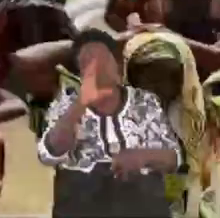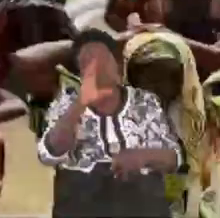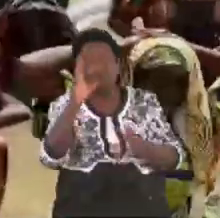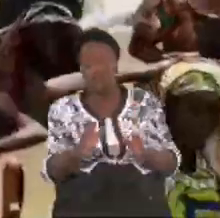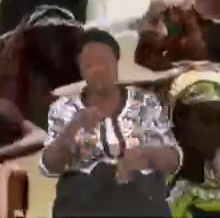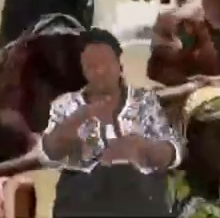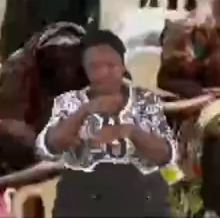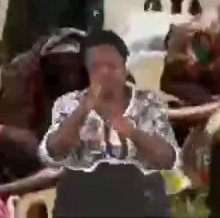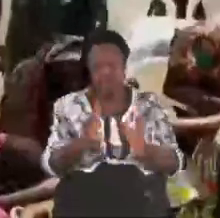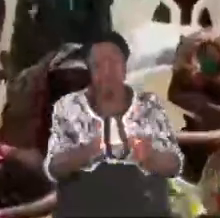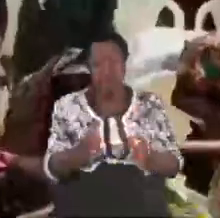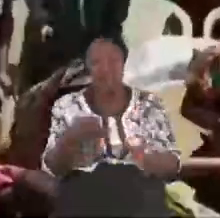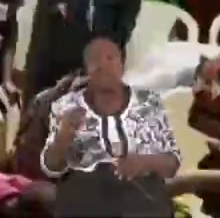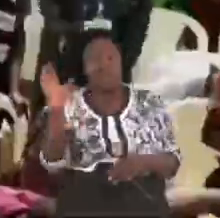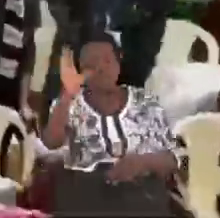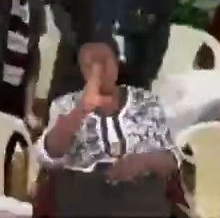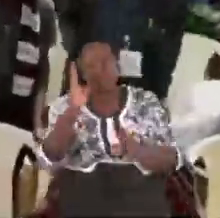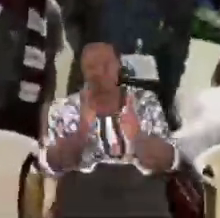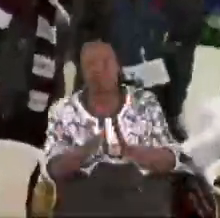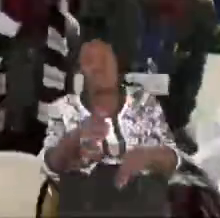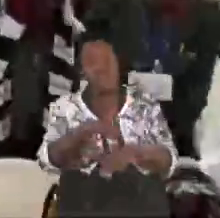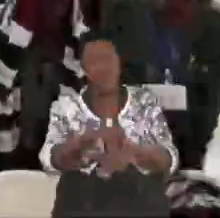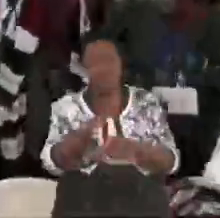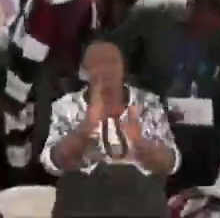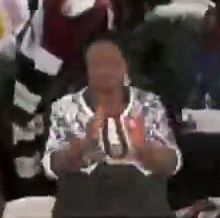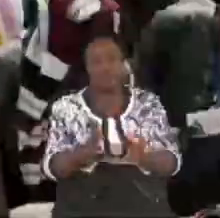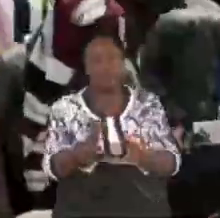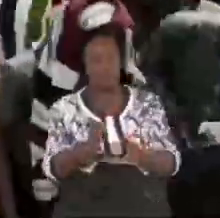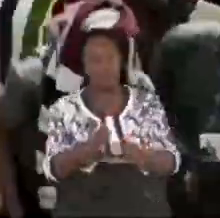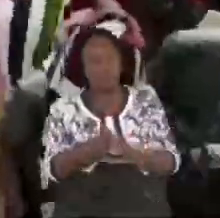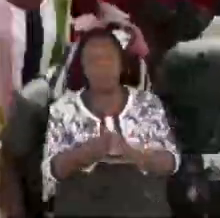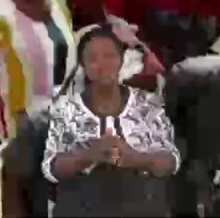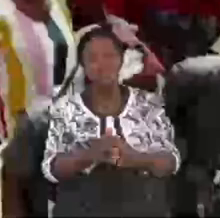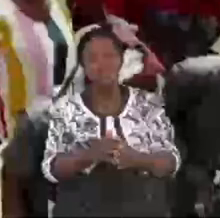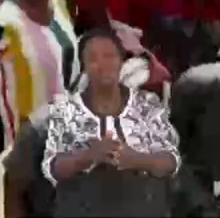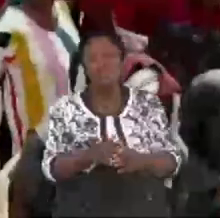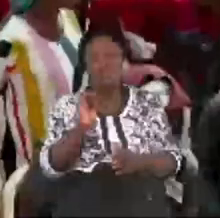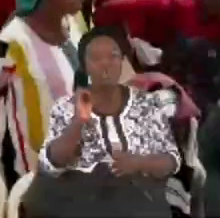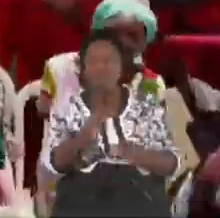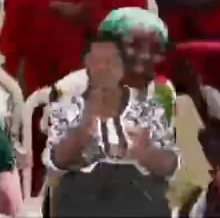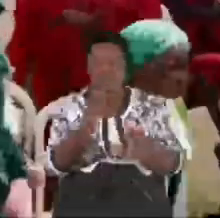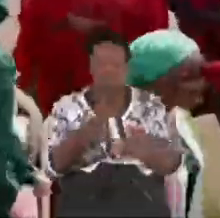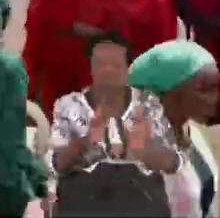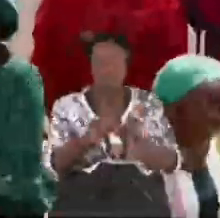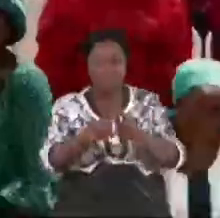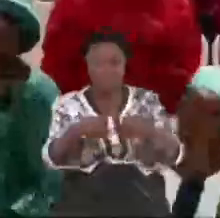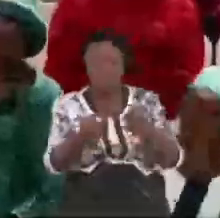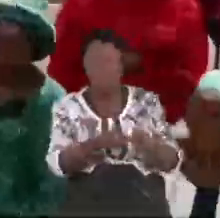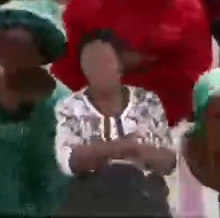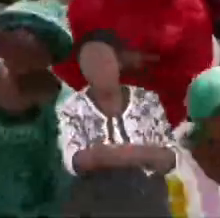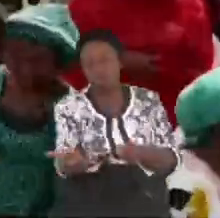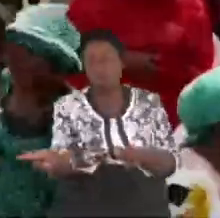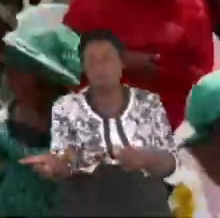et l'envoyeur. Le chercheur et l'envoyeur. Il ne te laissera pas t'égarer.